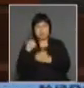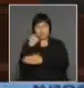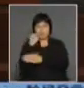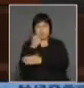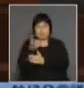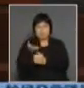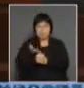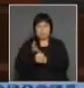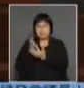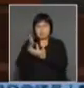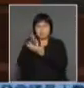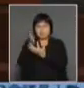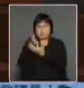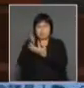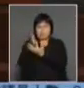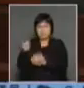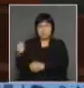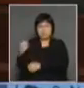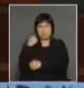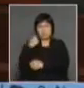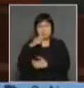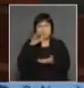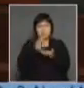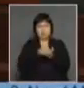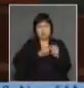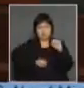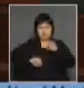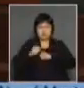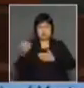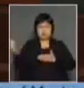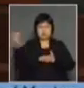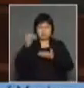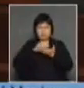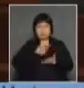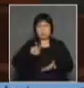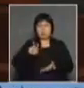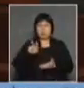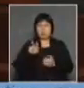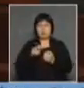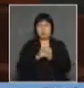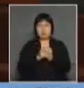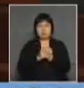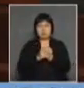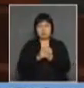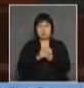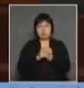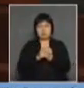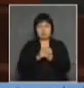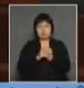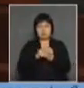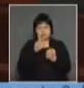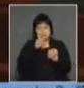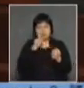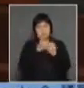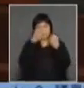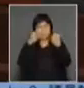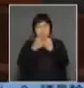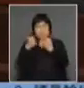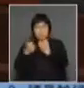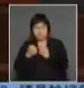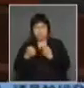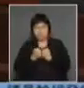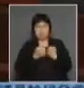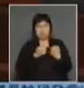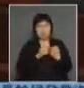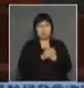度亦都是佔領運動以來僅見，可見那一幕幕的衝突場面是互動